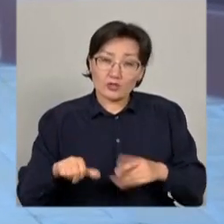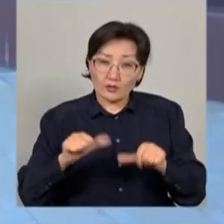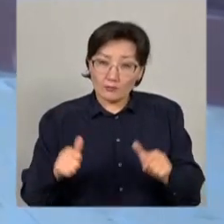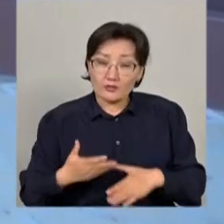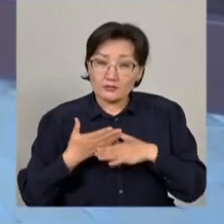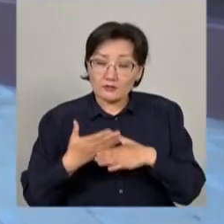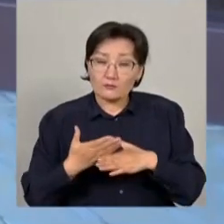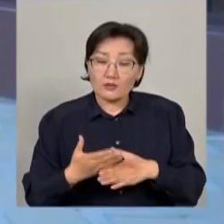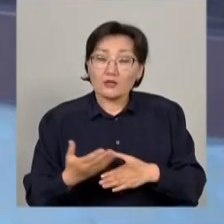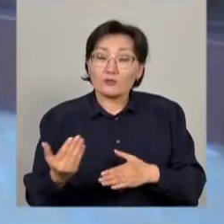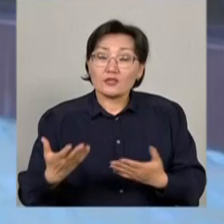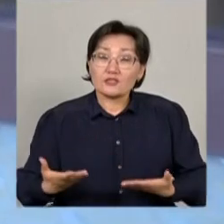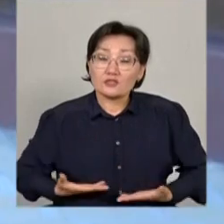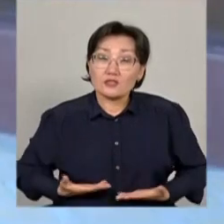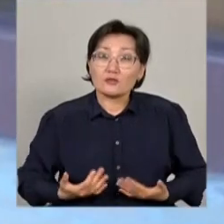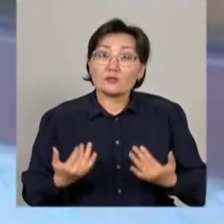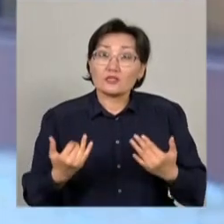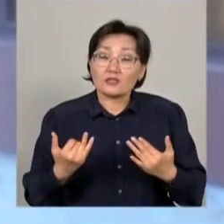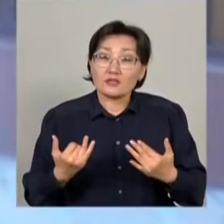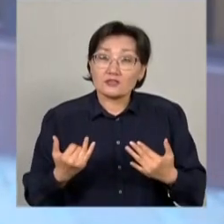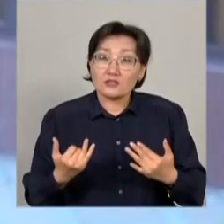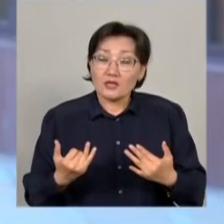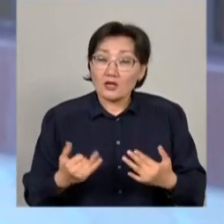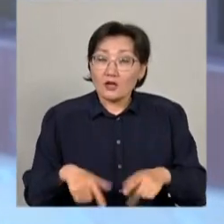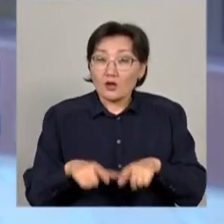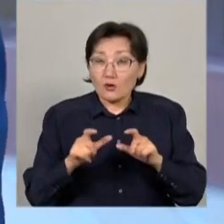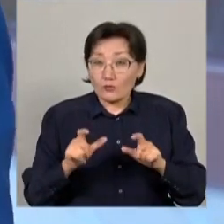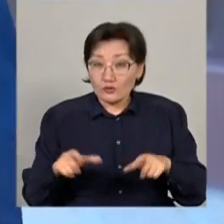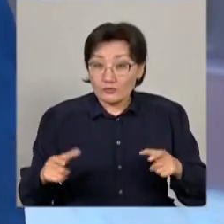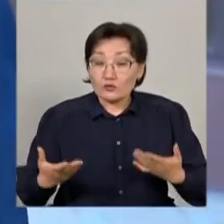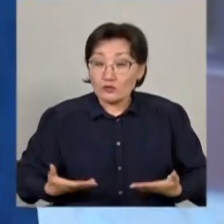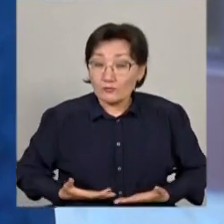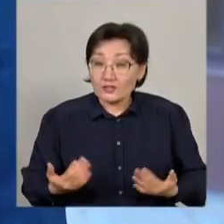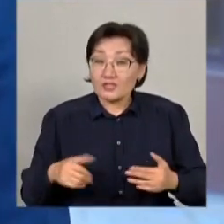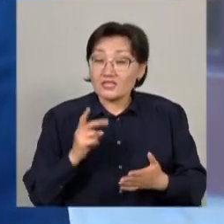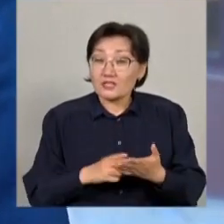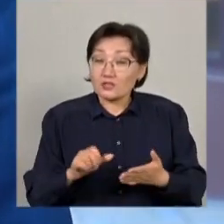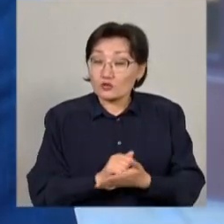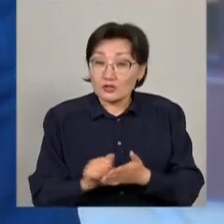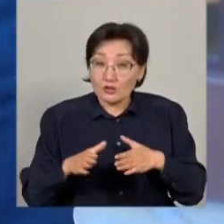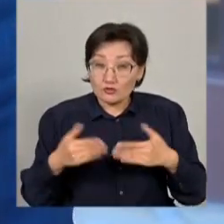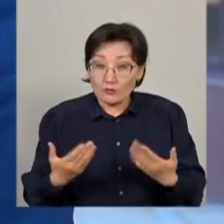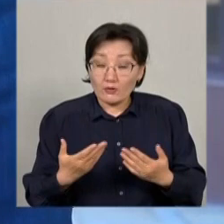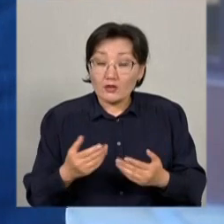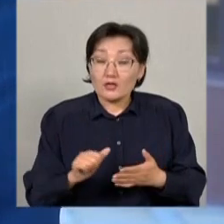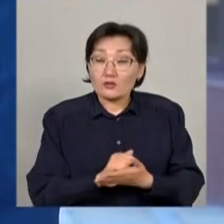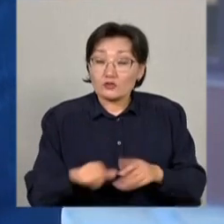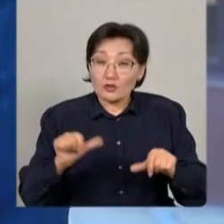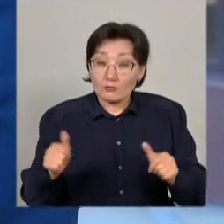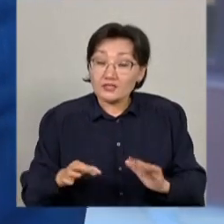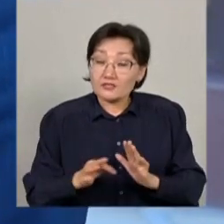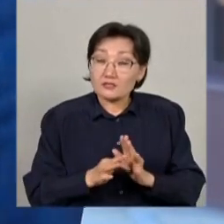атқан азаматтардың ешқандай қазір бүгін таңға дейін ешқандай бір дәлелдейтін құжат жоқ қолдарында. Сол себепті бірінші құжаттандыру мақсатында